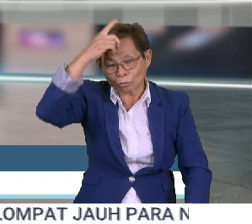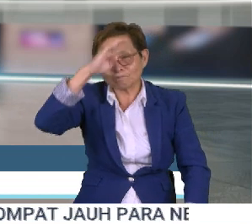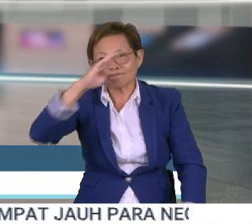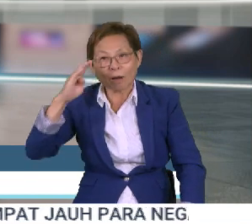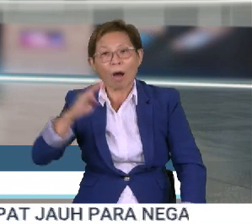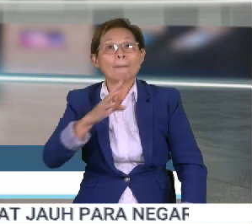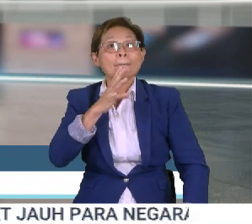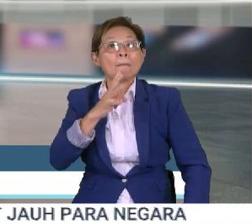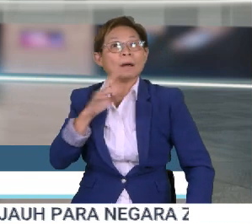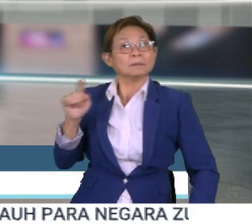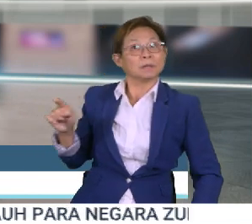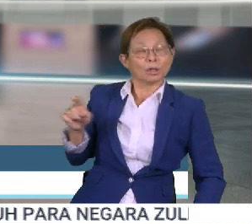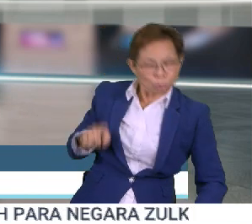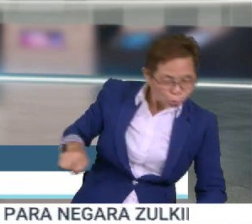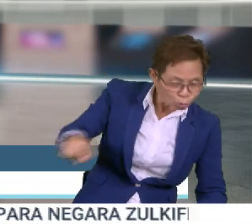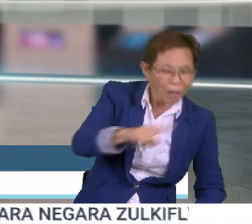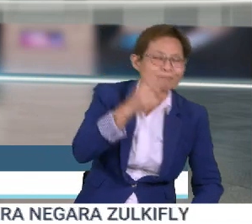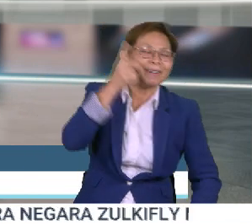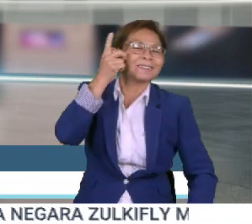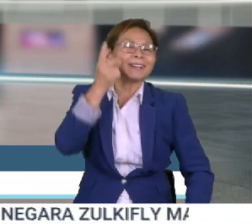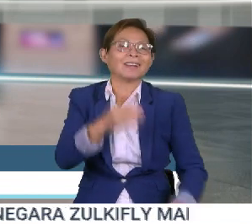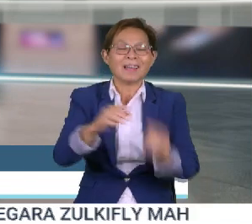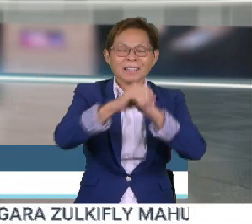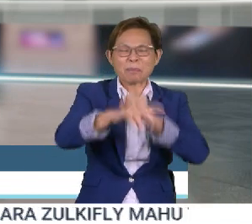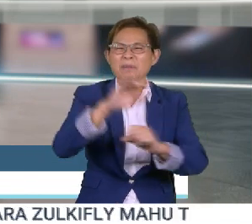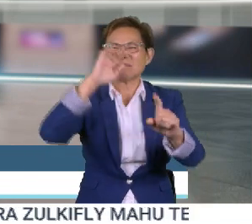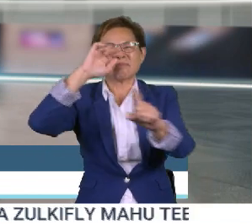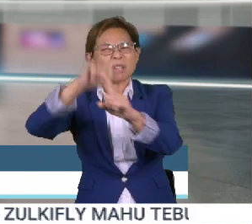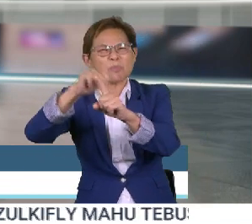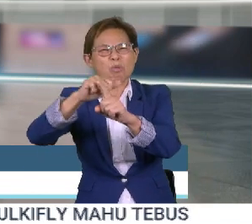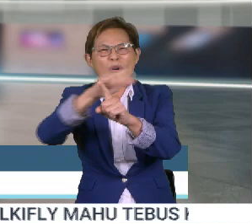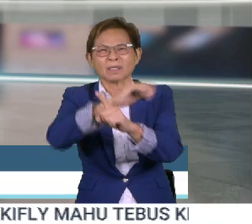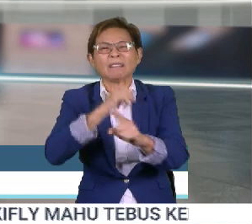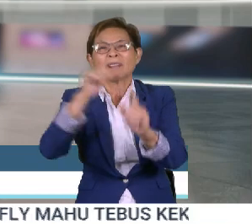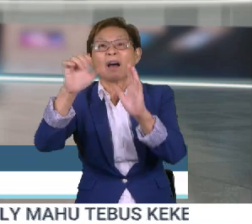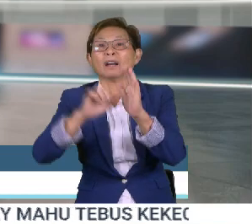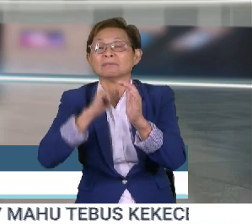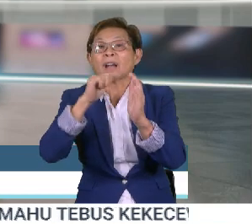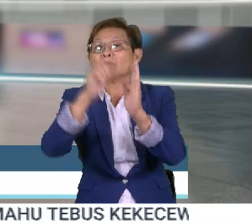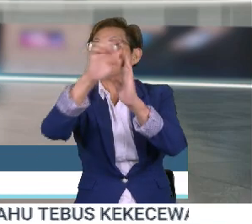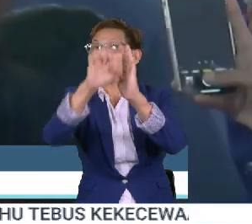Hamidi berkata mereka telah matang dan menolak camping fitnah dan tidak beretika